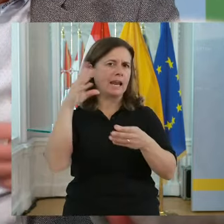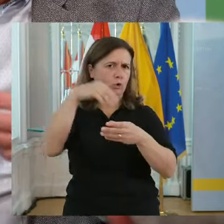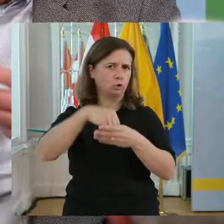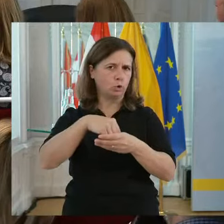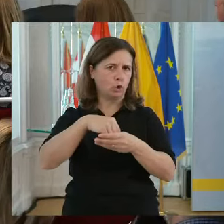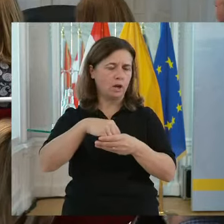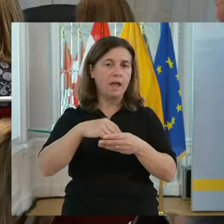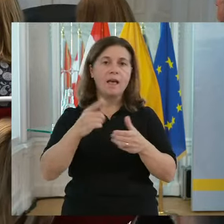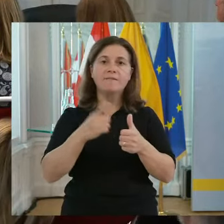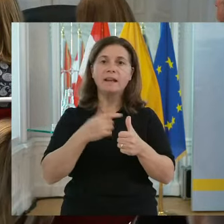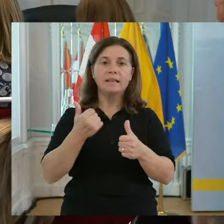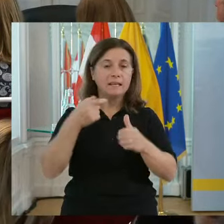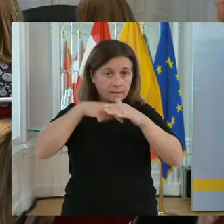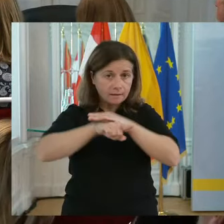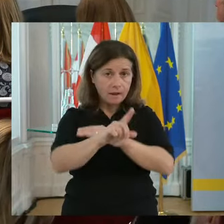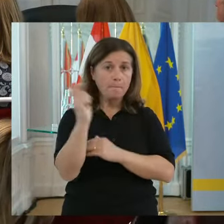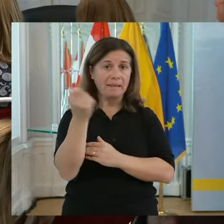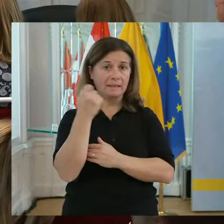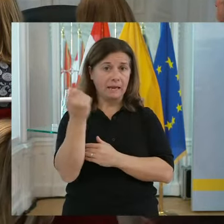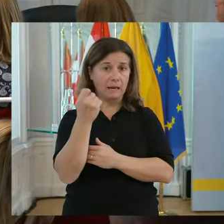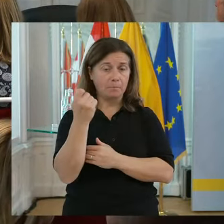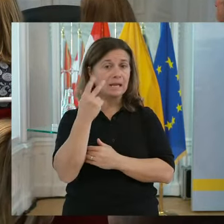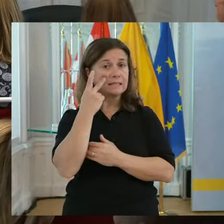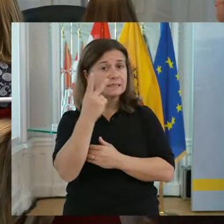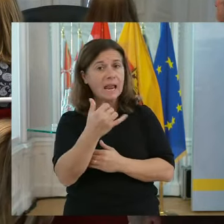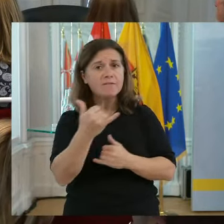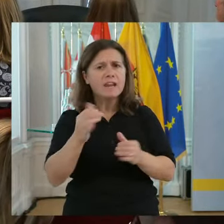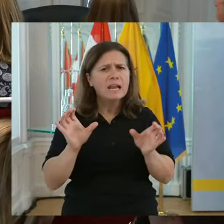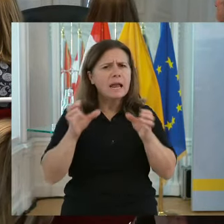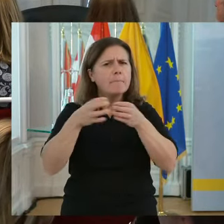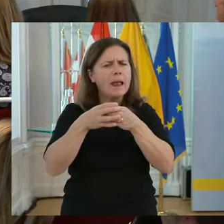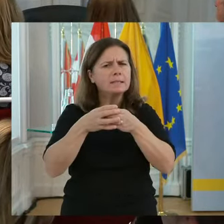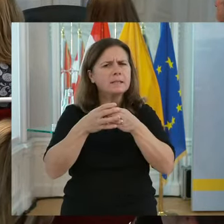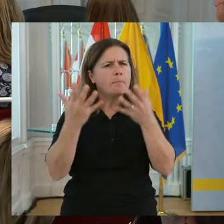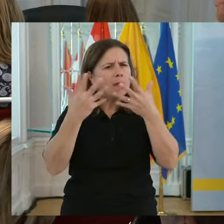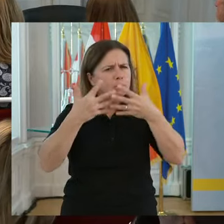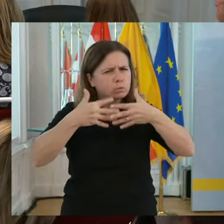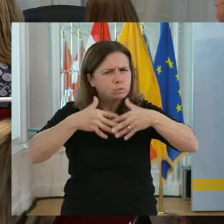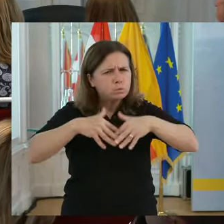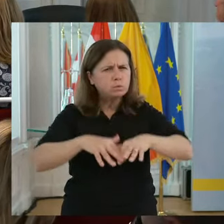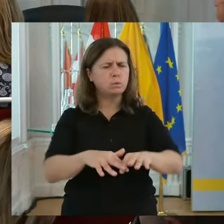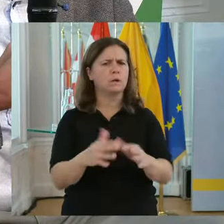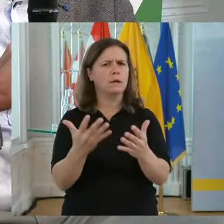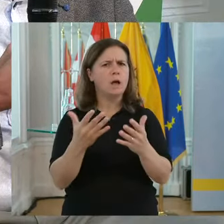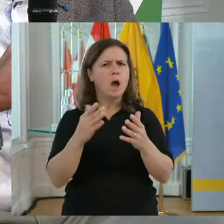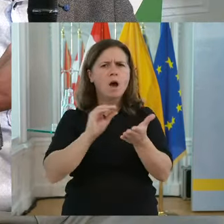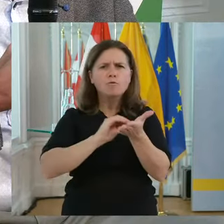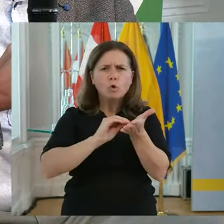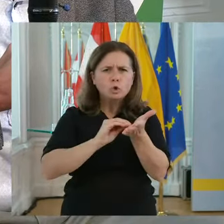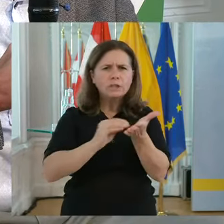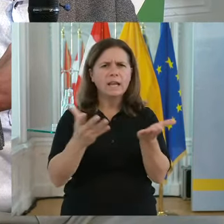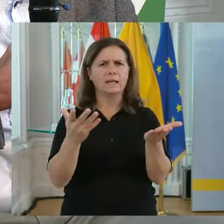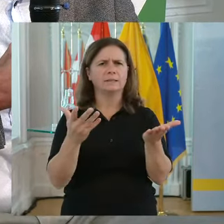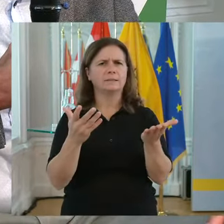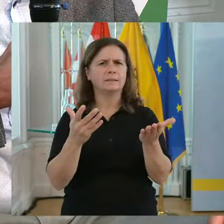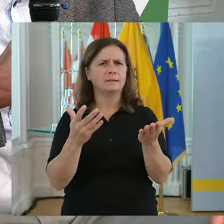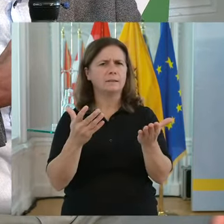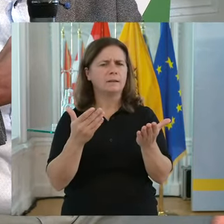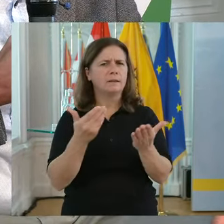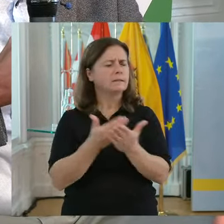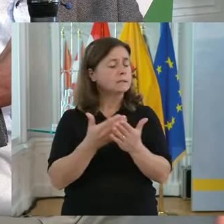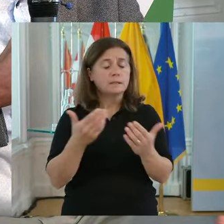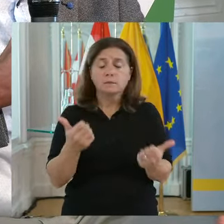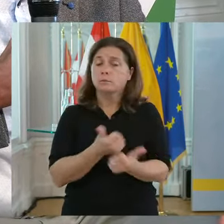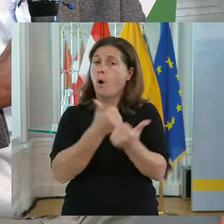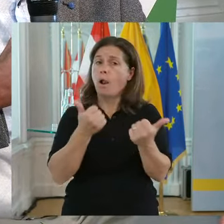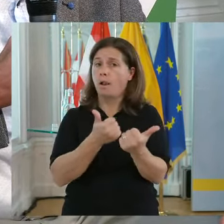wenn ich jeden Tag in den Betrieb gehe, ich sehe, wie das gemeinsame Miteinander funktioniert. Das ist